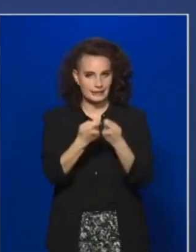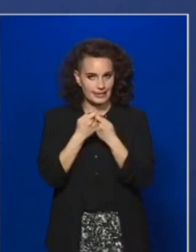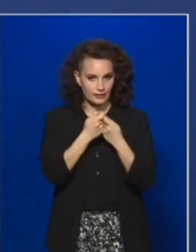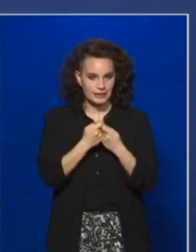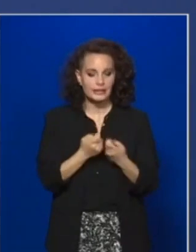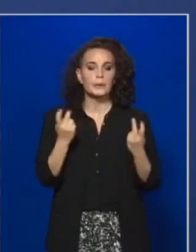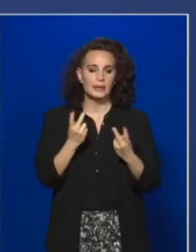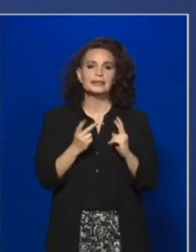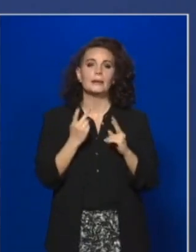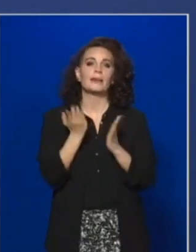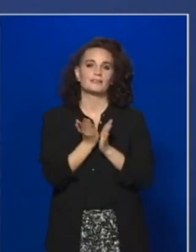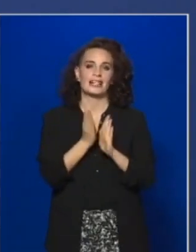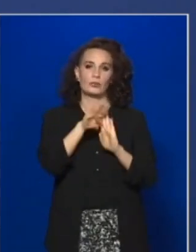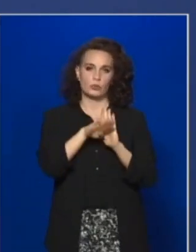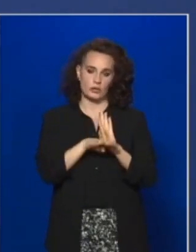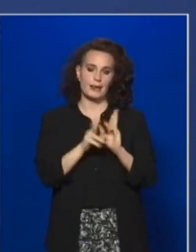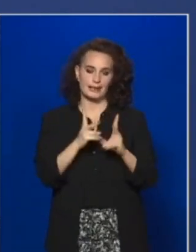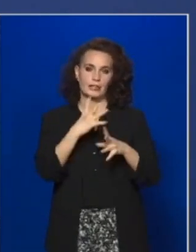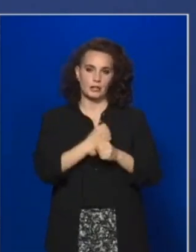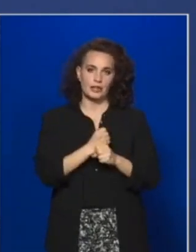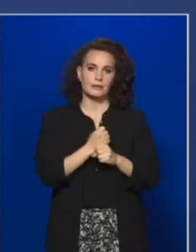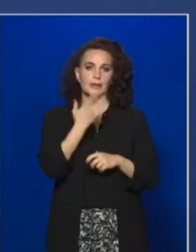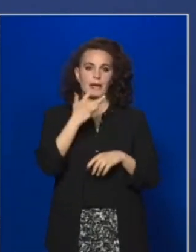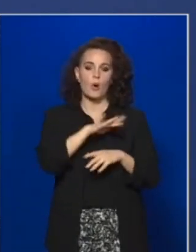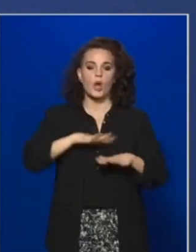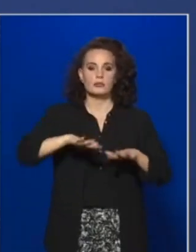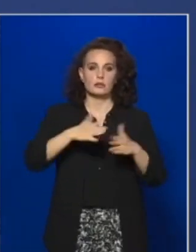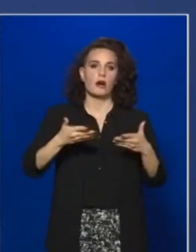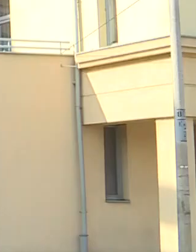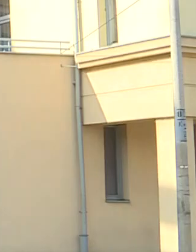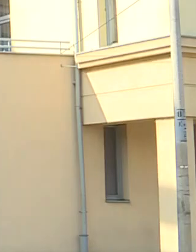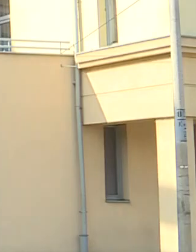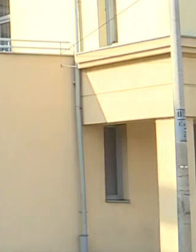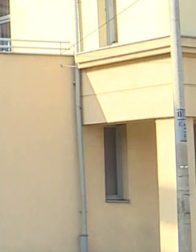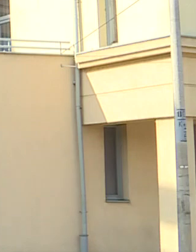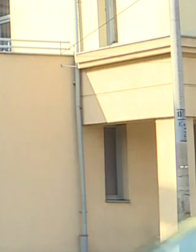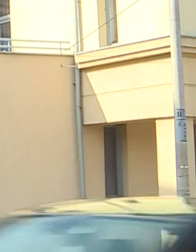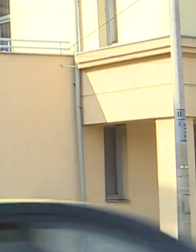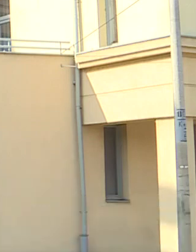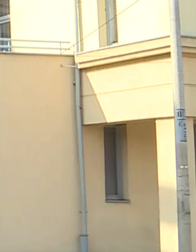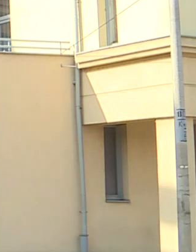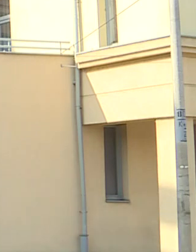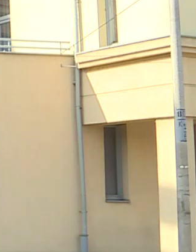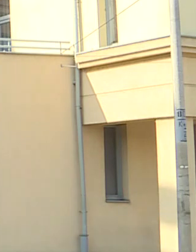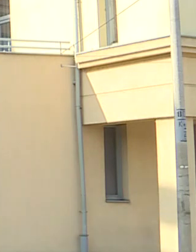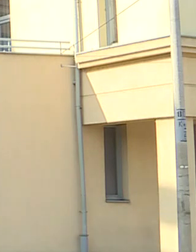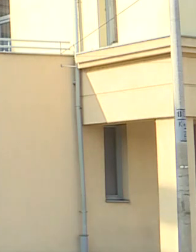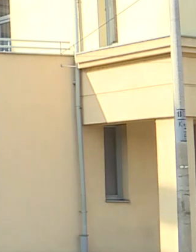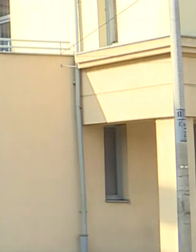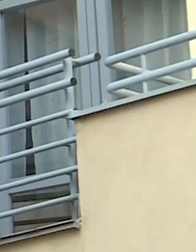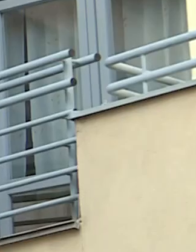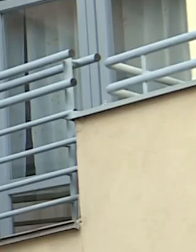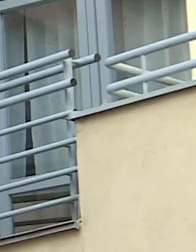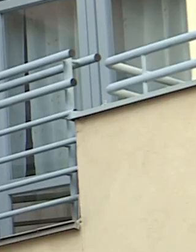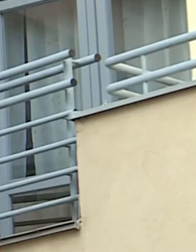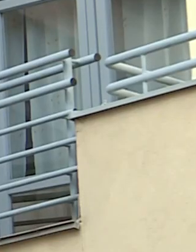megfelelő szabályok, tehát például az asztalok közötti védőtávolság betartásával. Az iskolák ügyében egyelőre nincs változás, vagyis